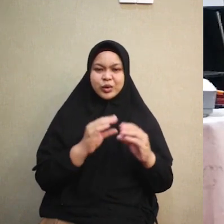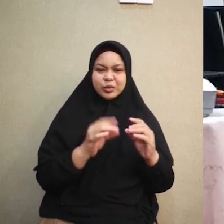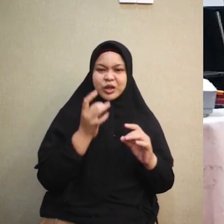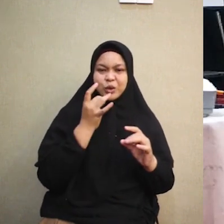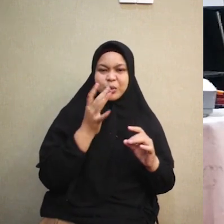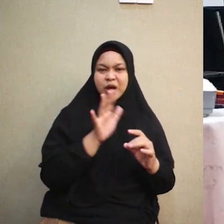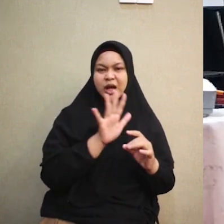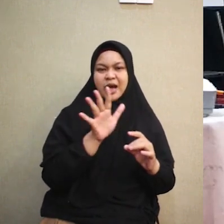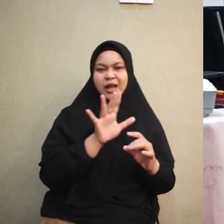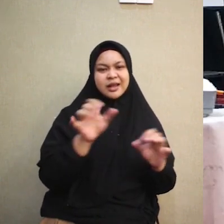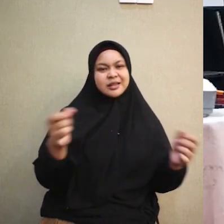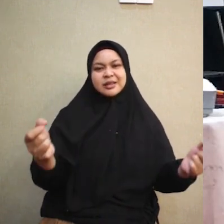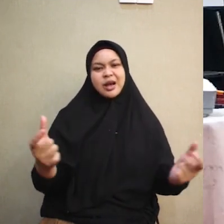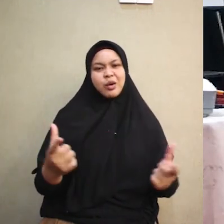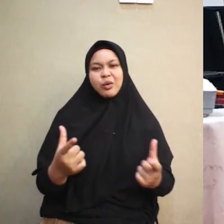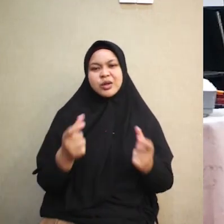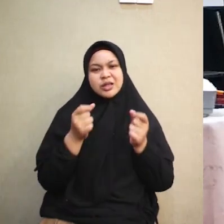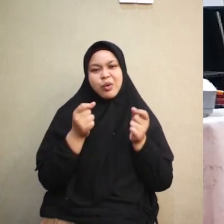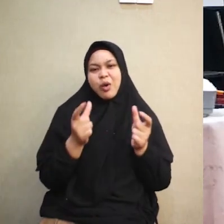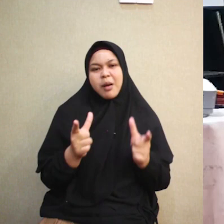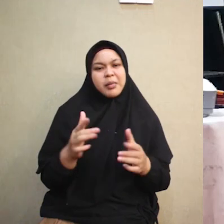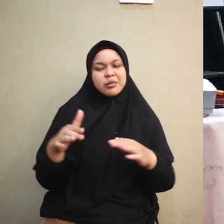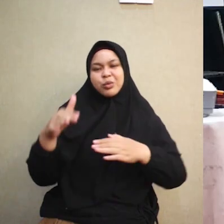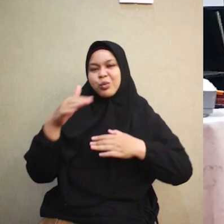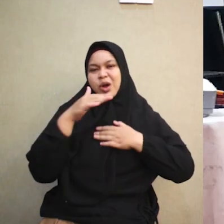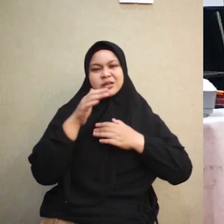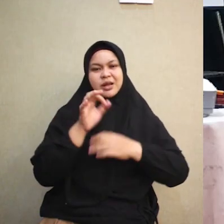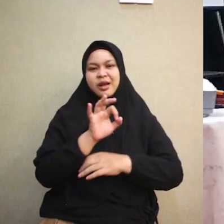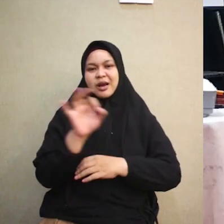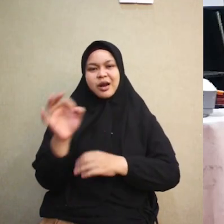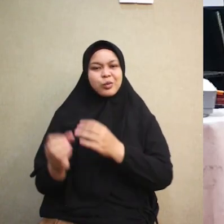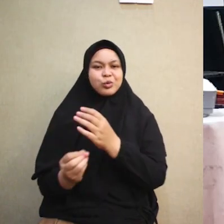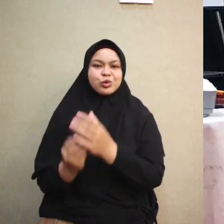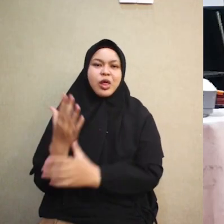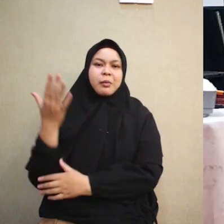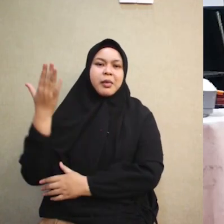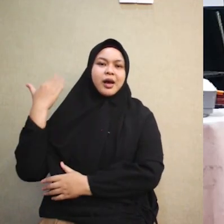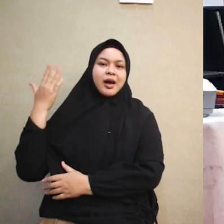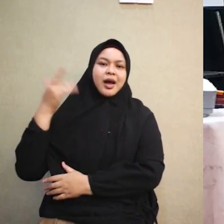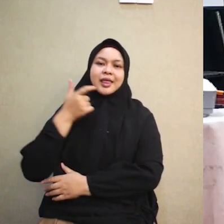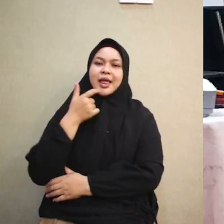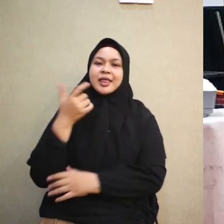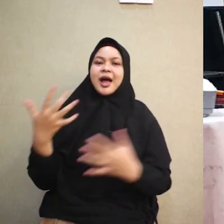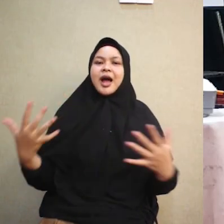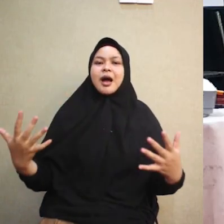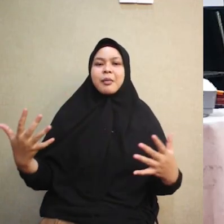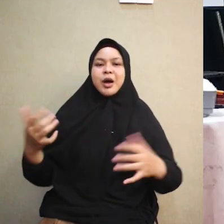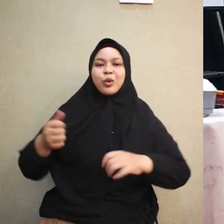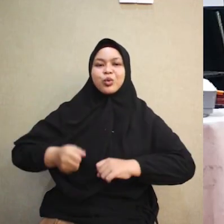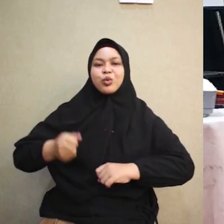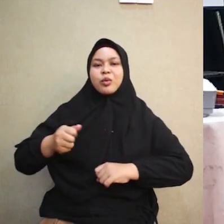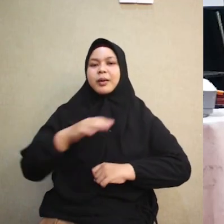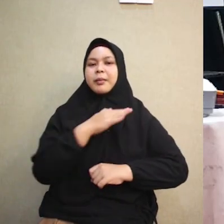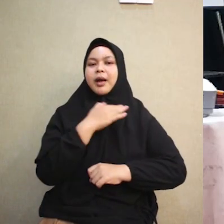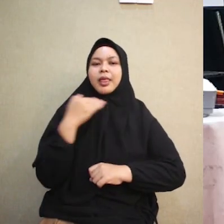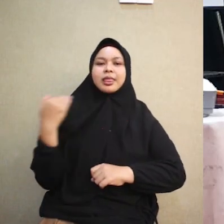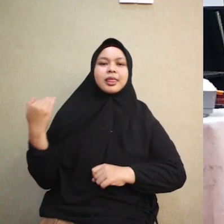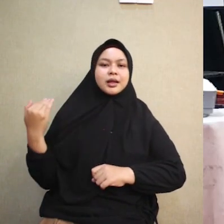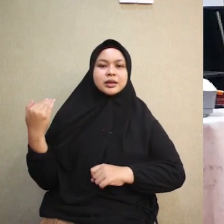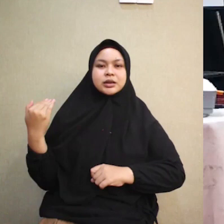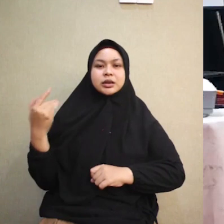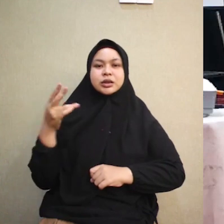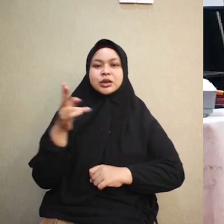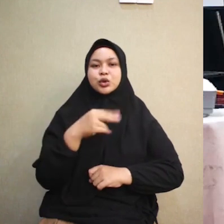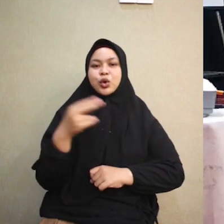apa ya tidak ada jawaban yang cukup memuaskan misalkan muncul kemarin itu soal hukuman bahwa Indonesia